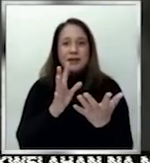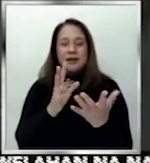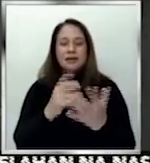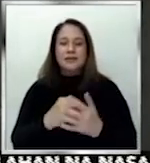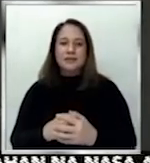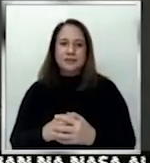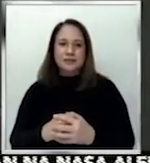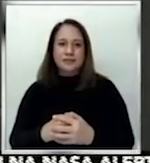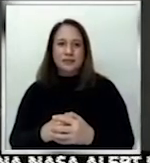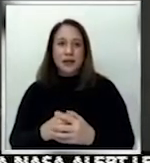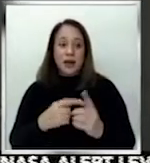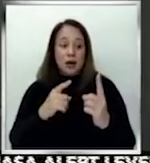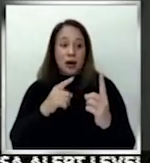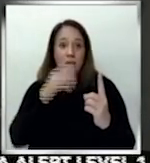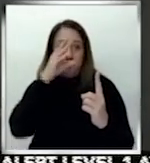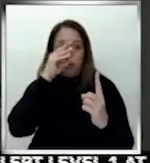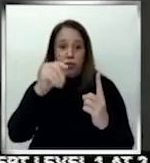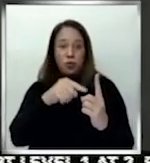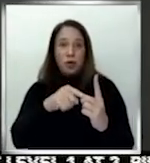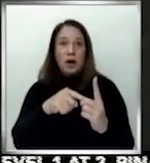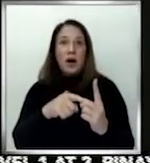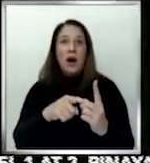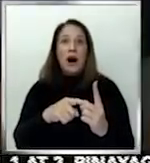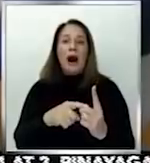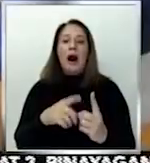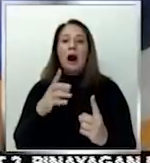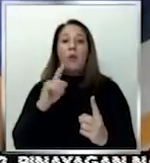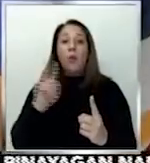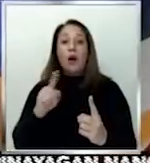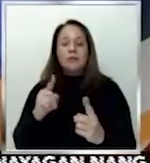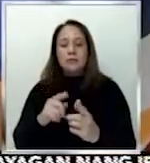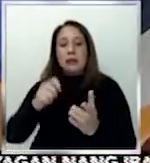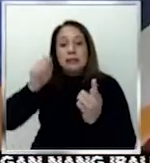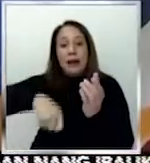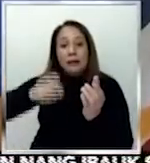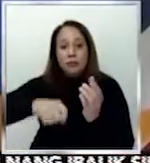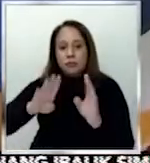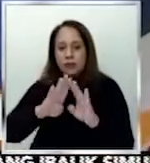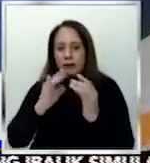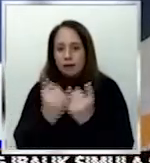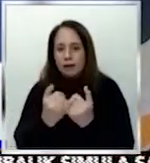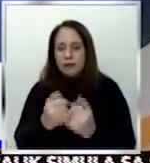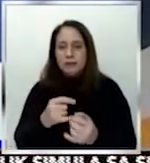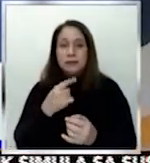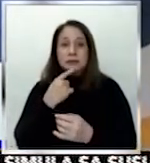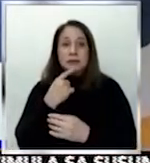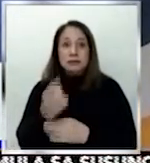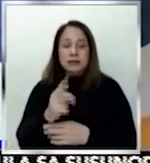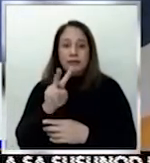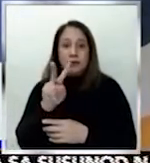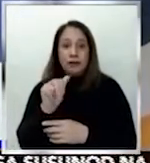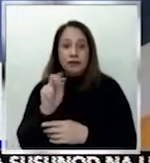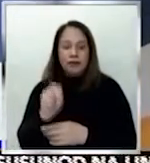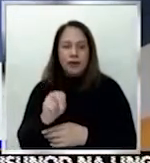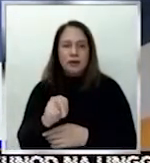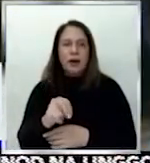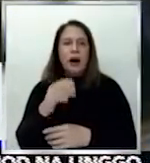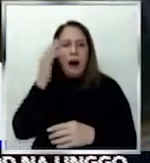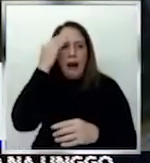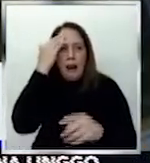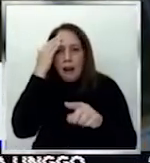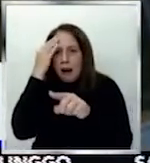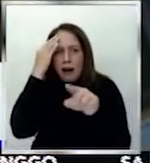Ang lalaking ito ay isa palang tanod ng barangay. Sabi ni Van Rowen Manisha, kilala siya ng ilan sa mga batang